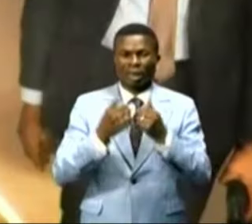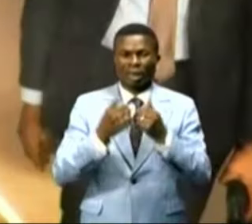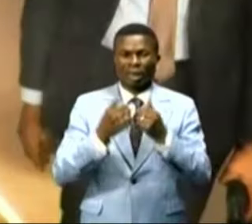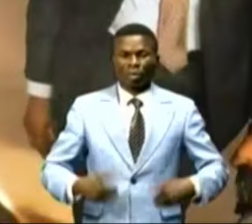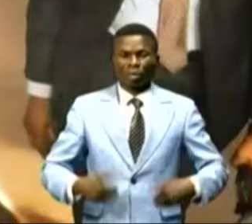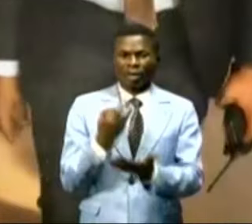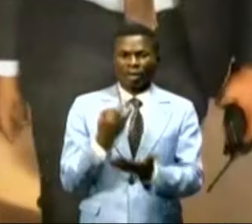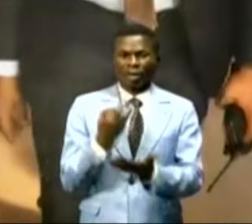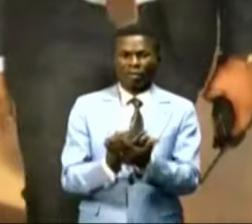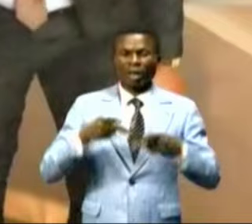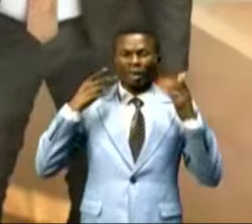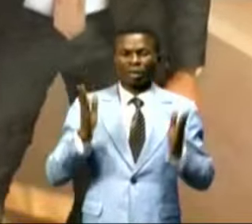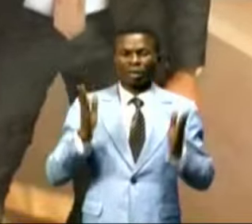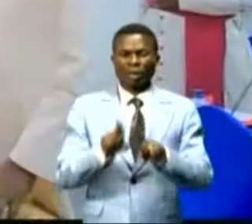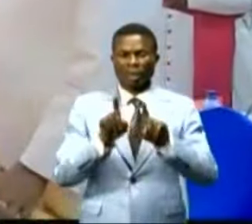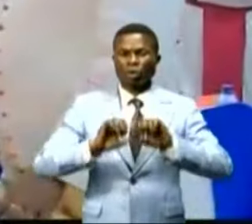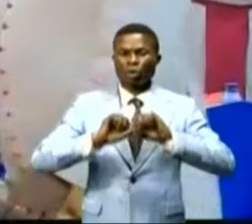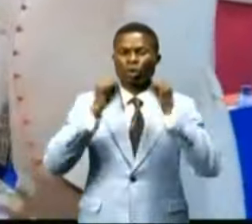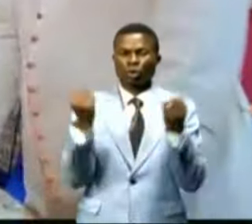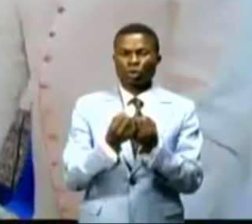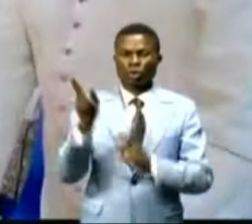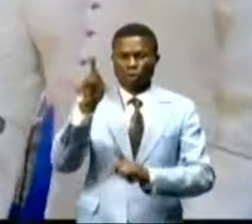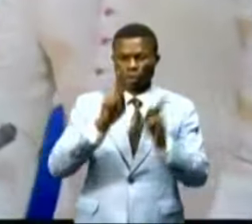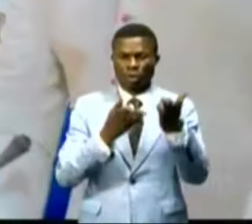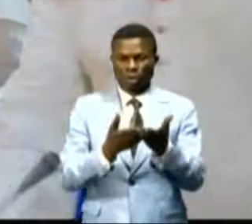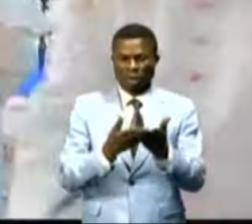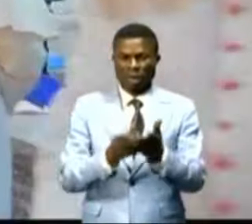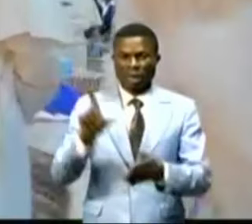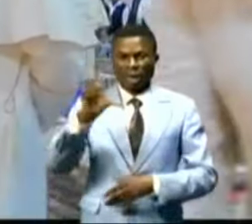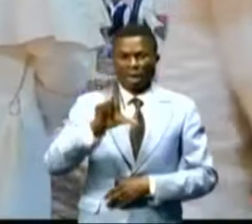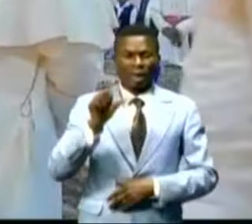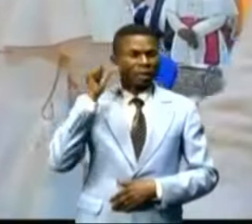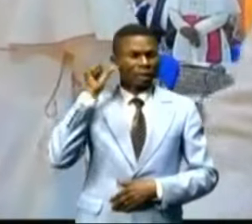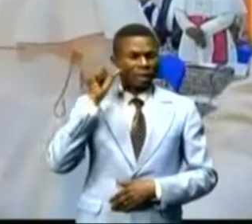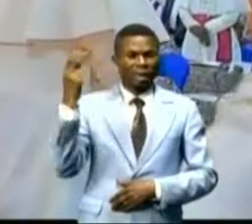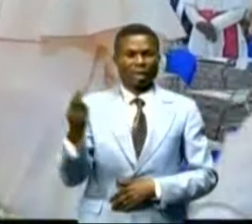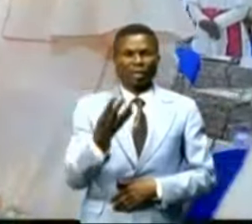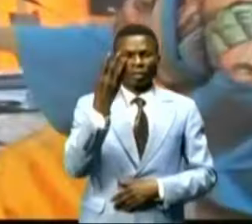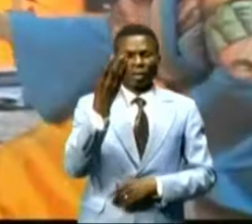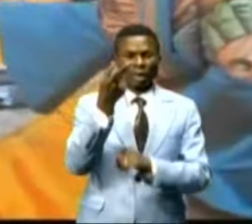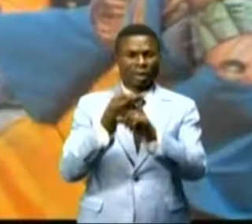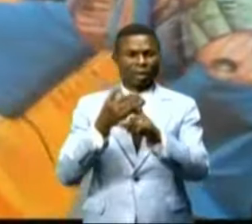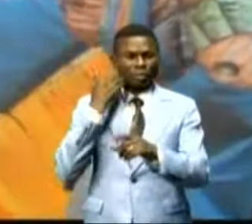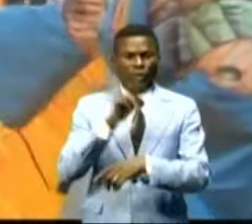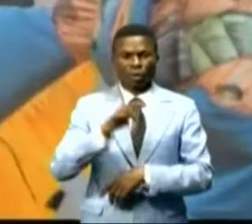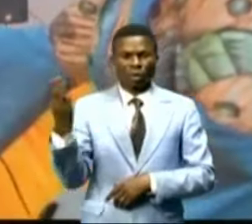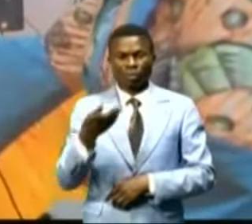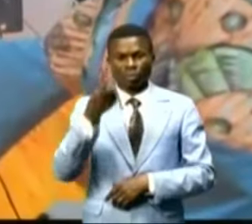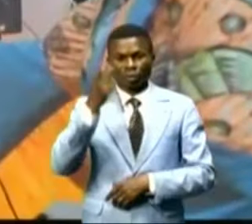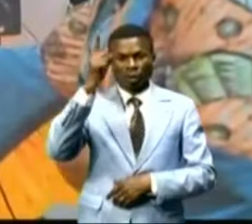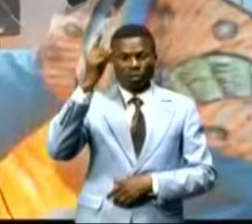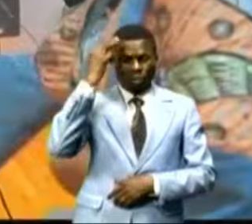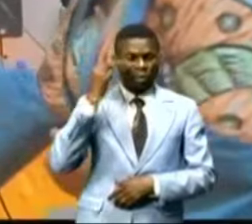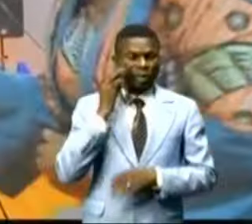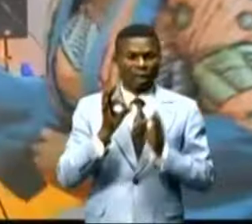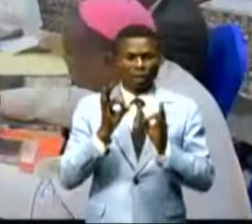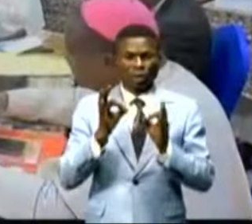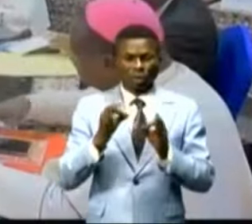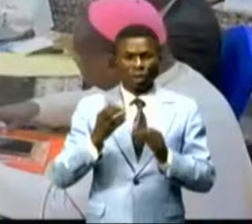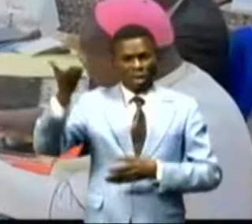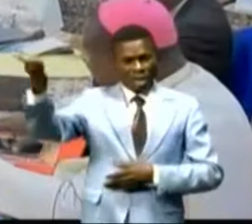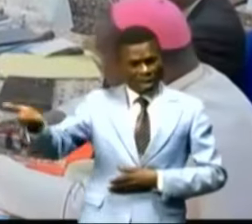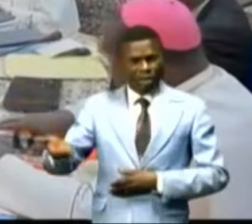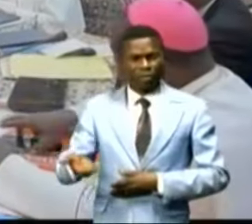la pastorale et du social. Ce lundi 24 juin 2024, la nouvelle première ministre a été invitée